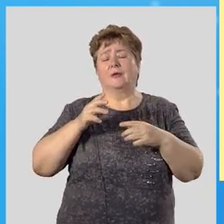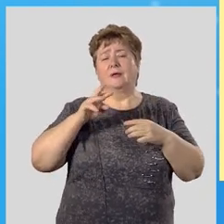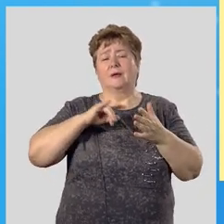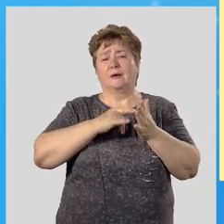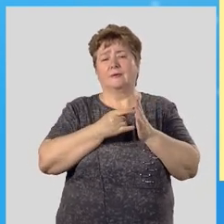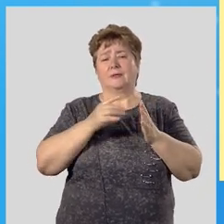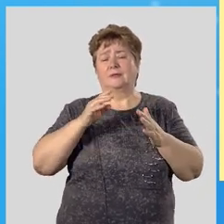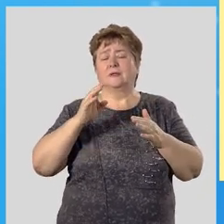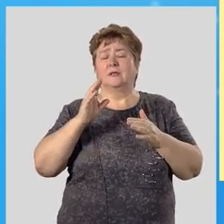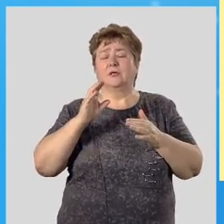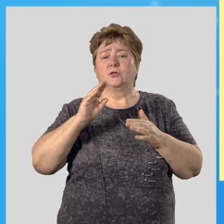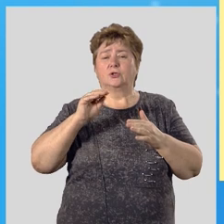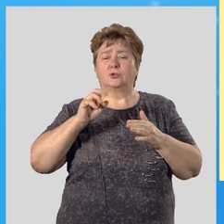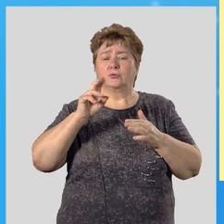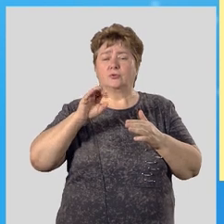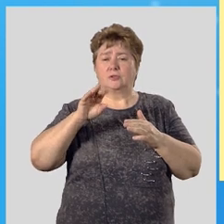Класс жгутиконосцы.